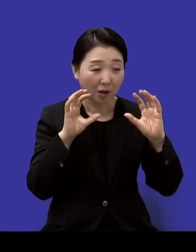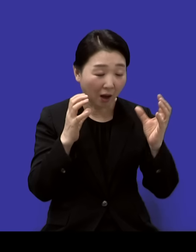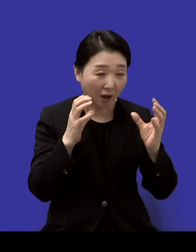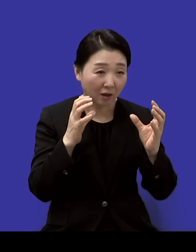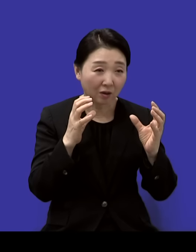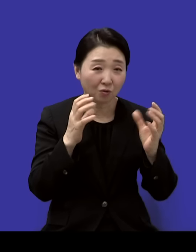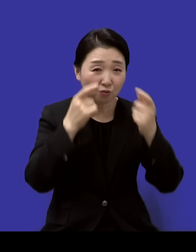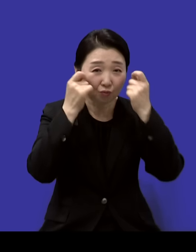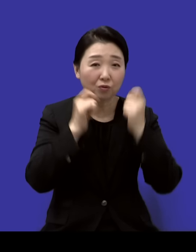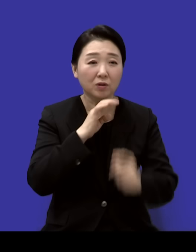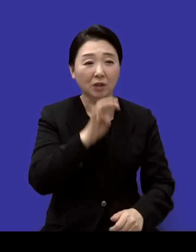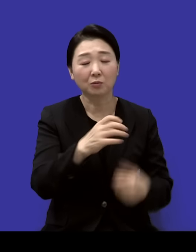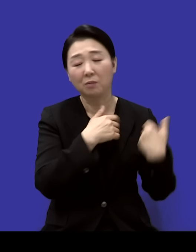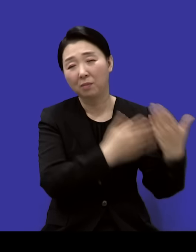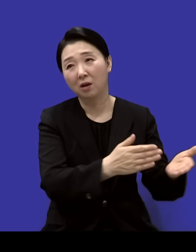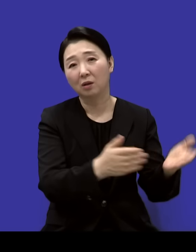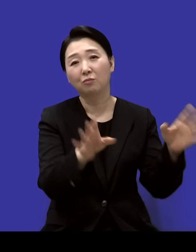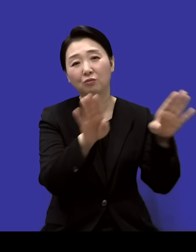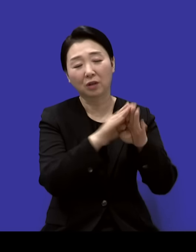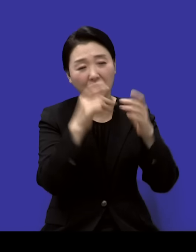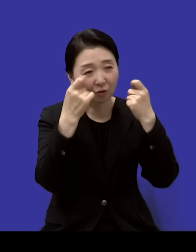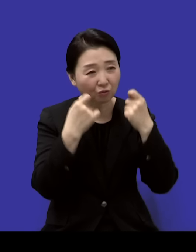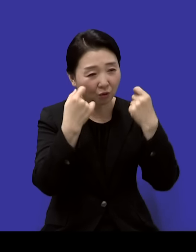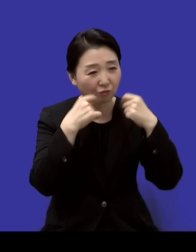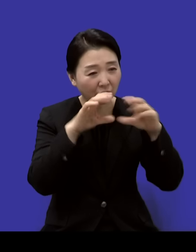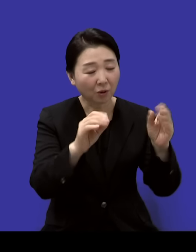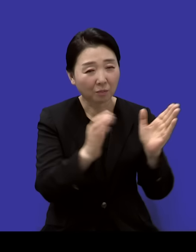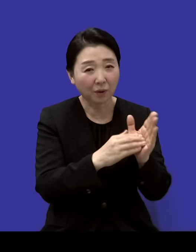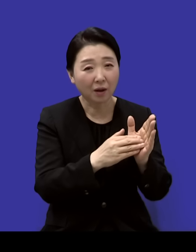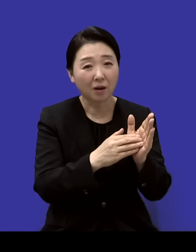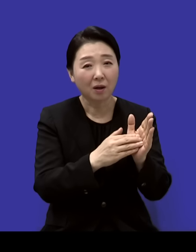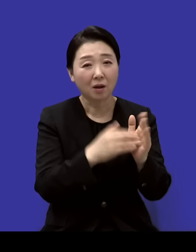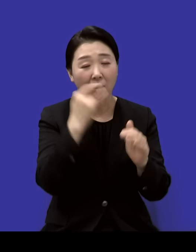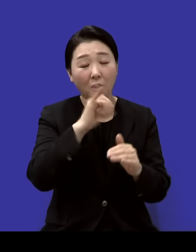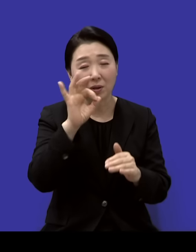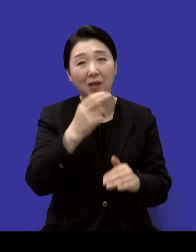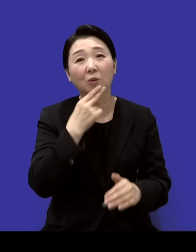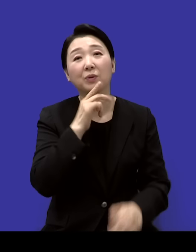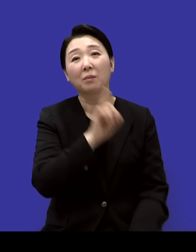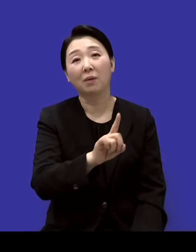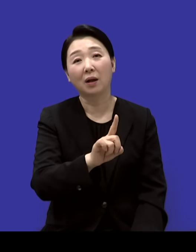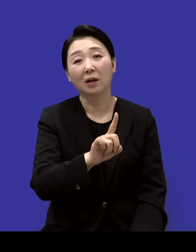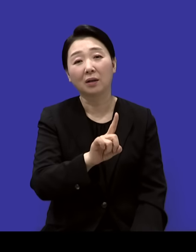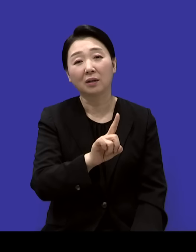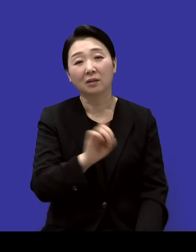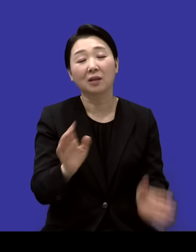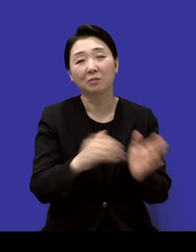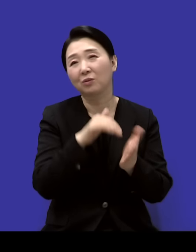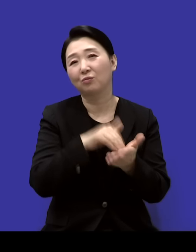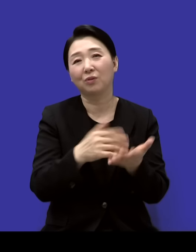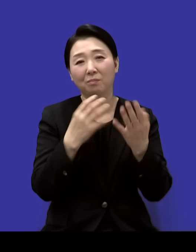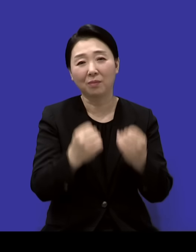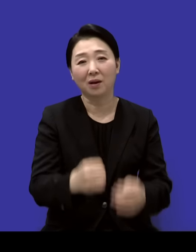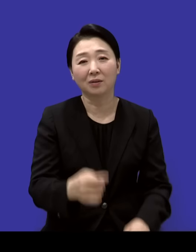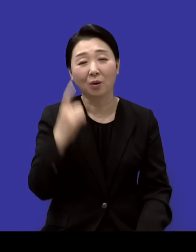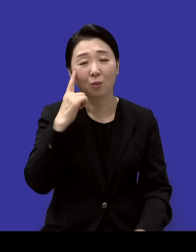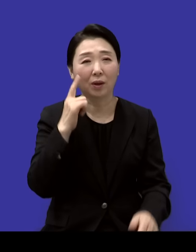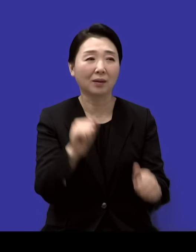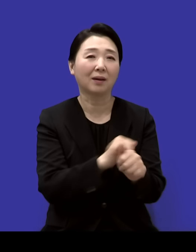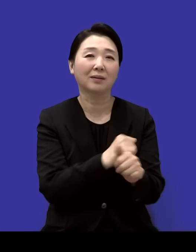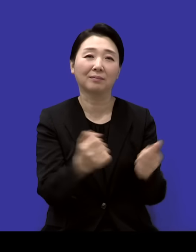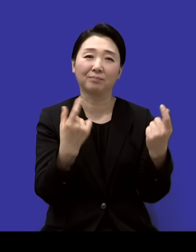나가서 문 닫아놓고 울어라. 울다가 그치면 엄마를 안 찾는다더라 하면서 제가 지금까지도 그게 너무 후회해요. 그건 일종의 학대였던 것